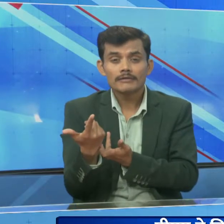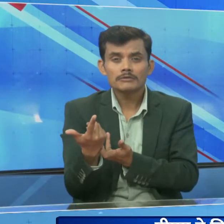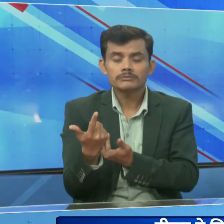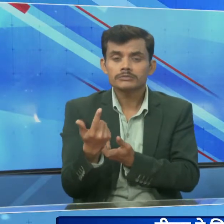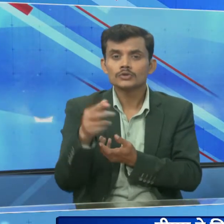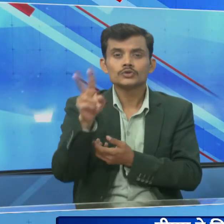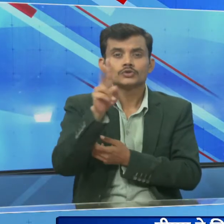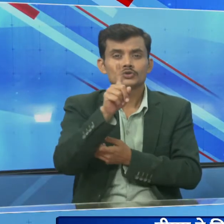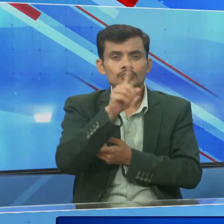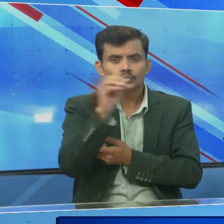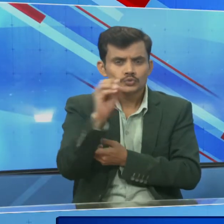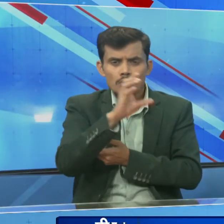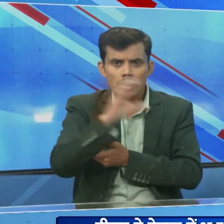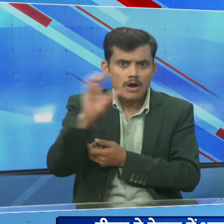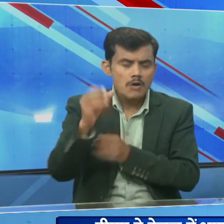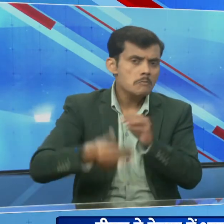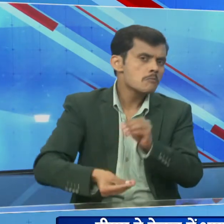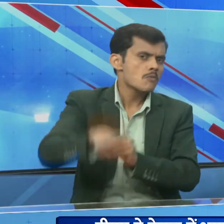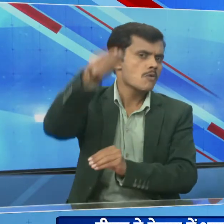सैकड़ों करोड़ रुपए में है।